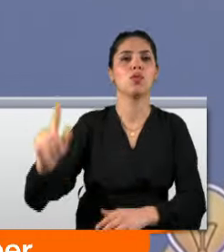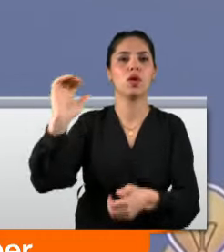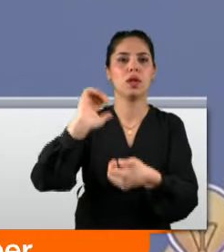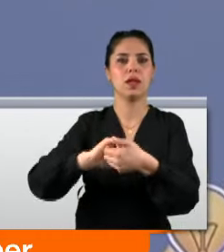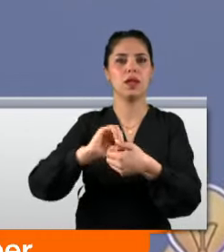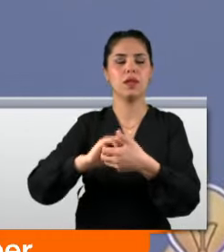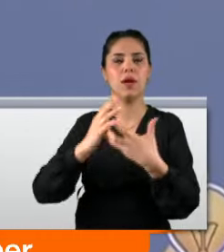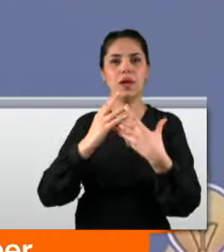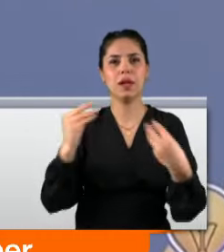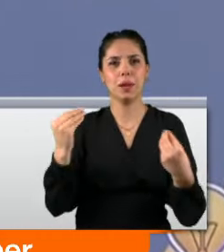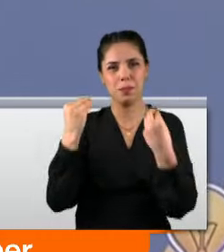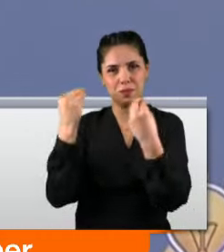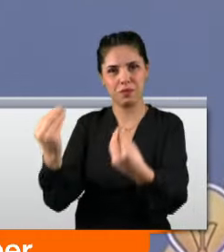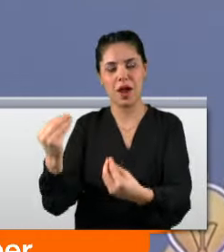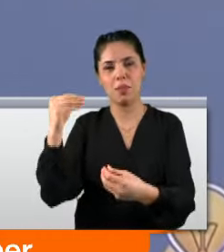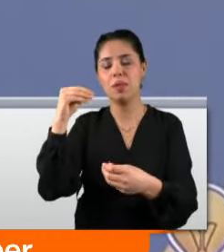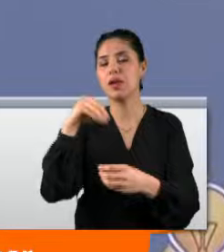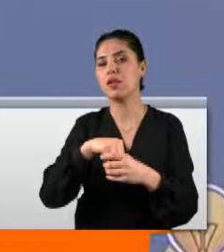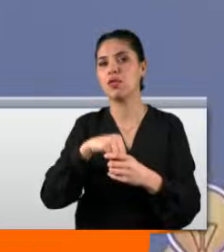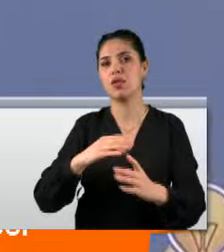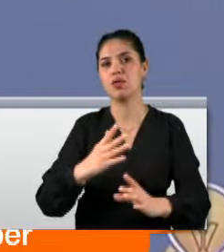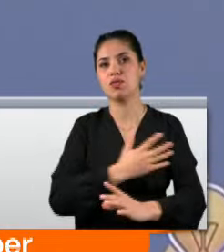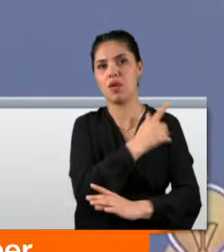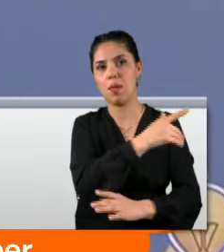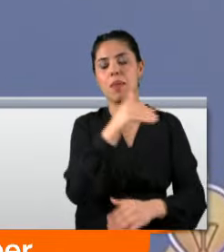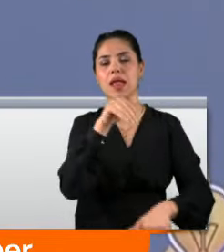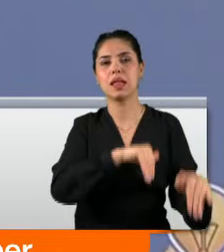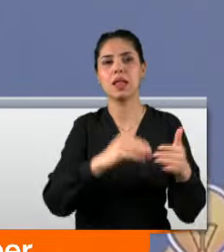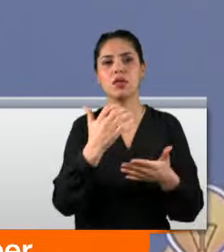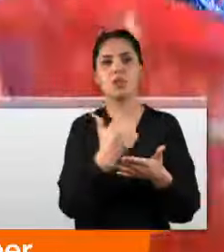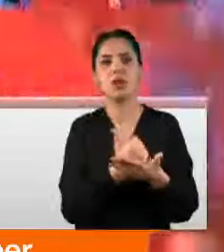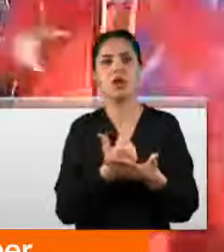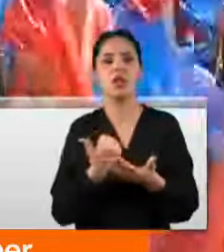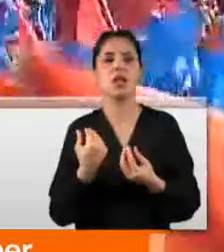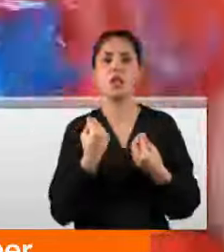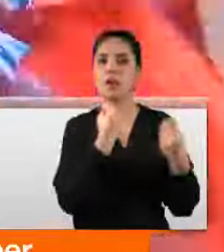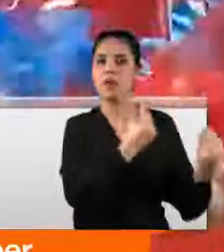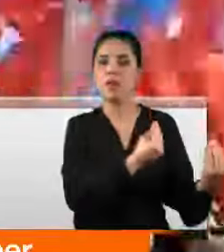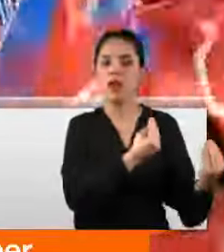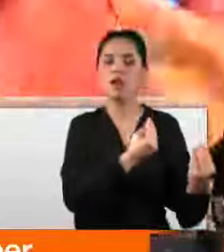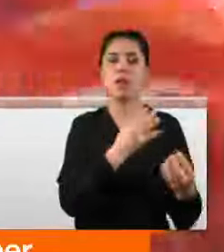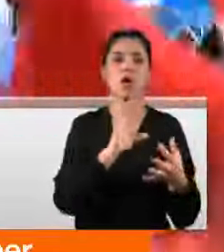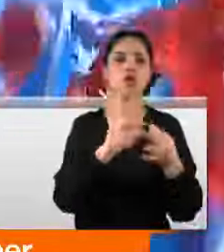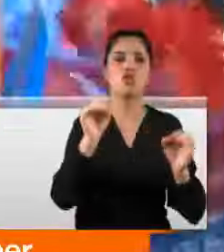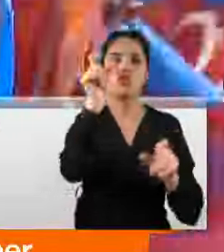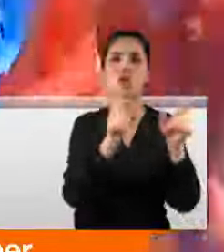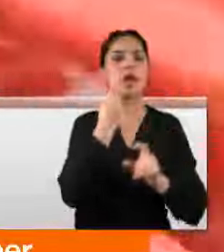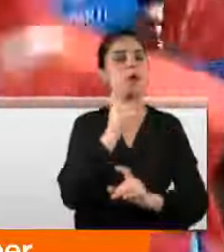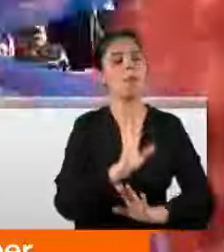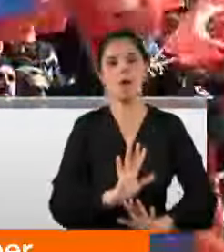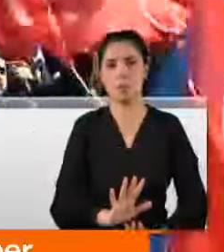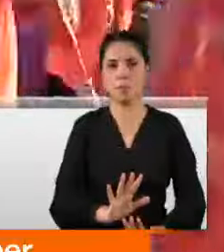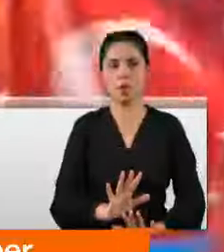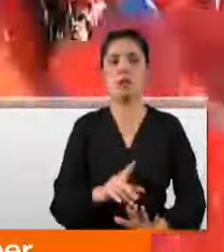İttifakı'na kaybettirerek CHP'ye seçim kazandırmaya çalışanların söylemlerine itibar etmeyeceğiz.